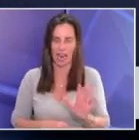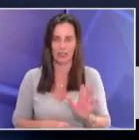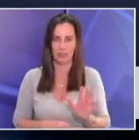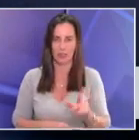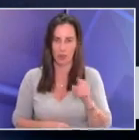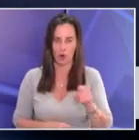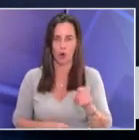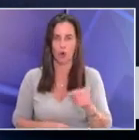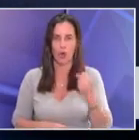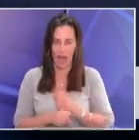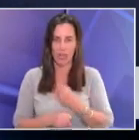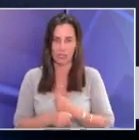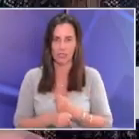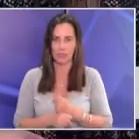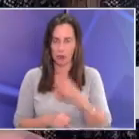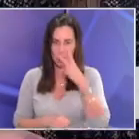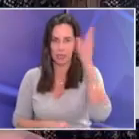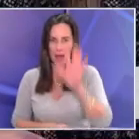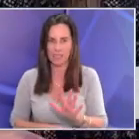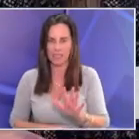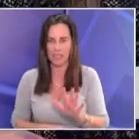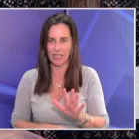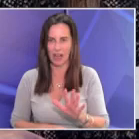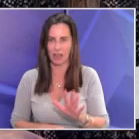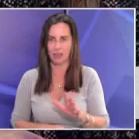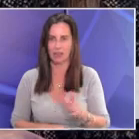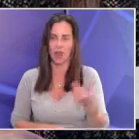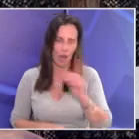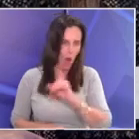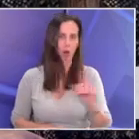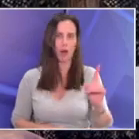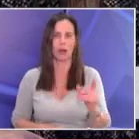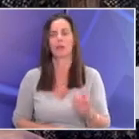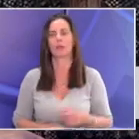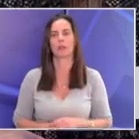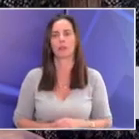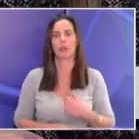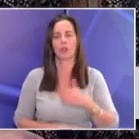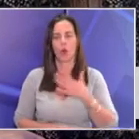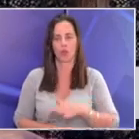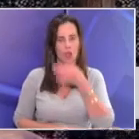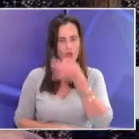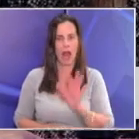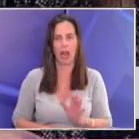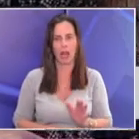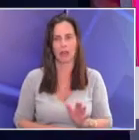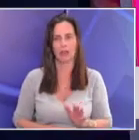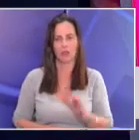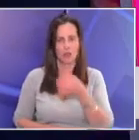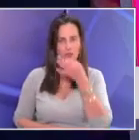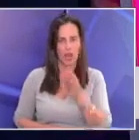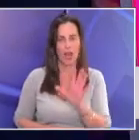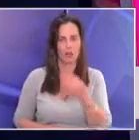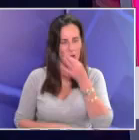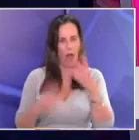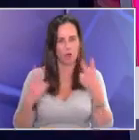המכני הוא לממש את מה שראית שם אצל החברים שלך? כנראה שלא. אבל לא, אבל אני רוצה רגע שאלה. זו שאלה, רחלי,